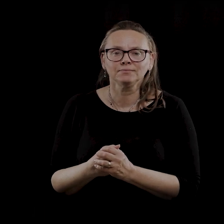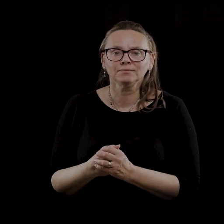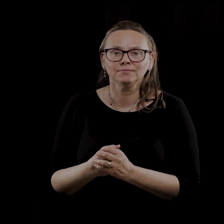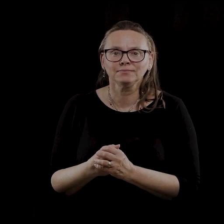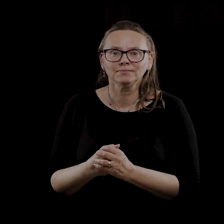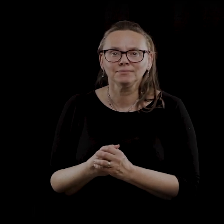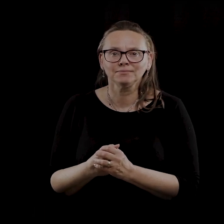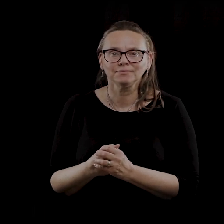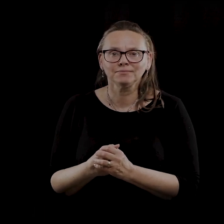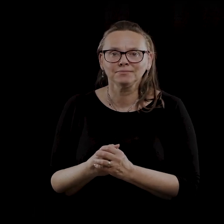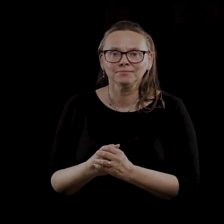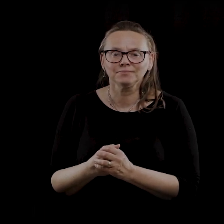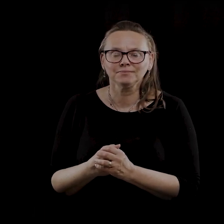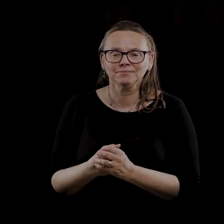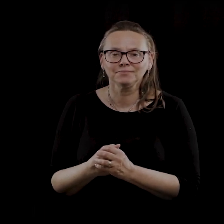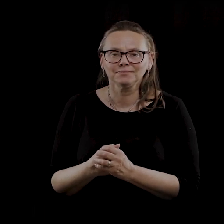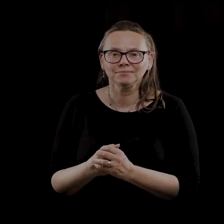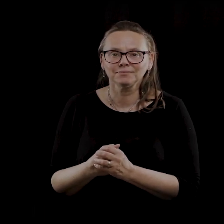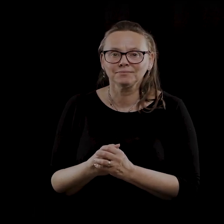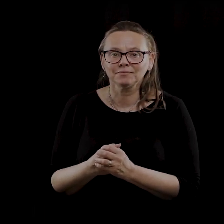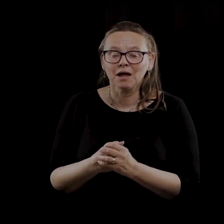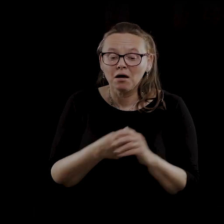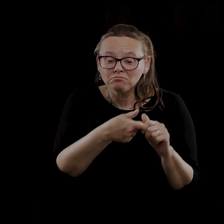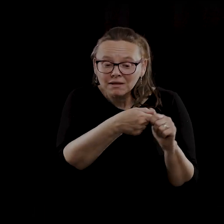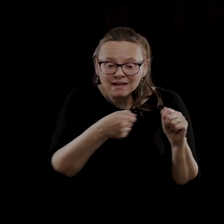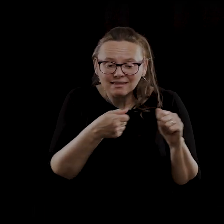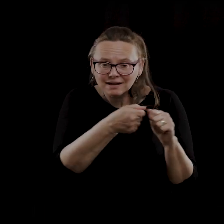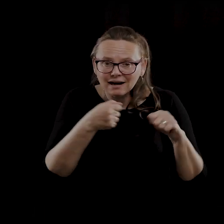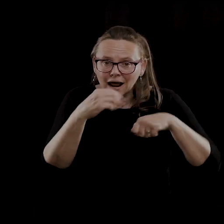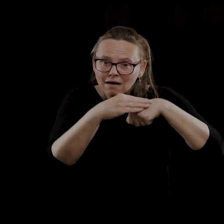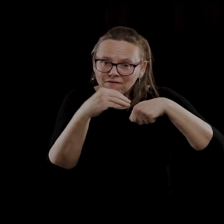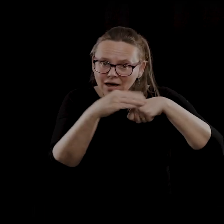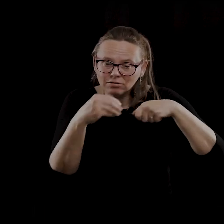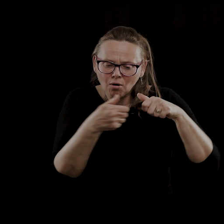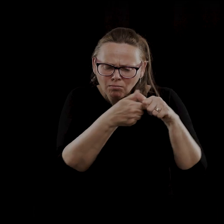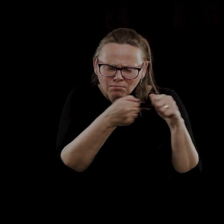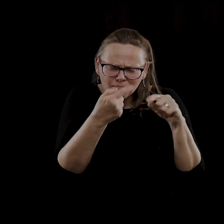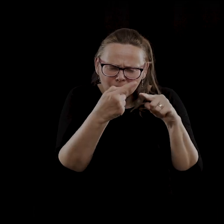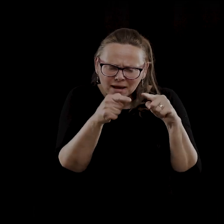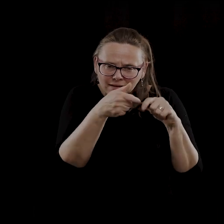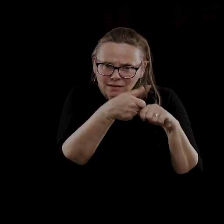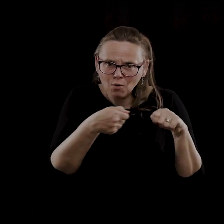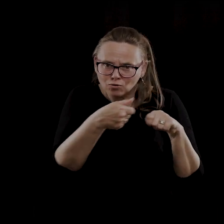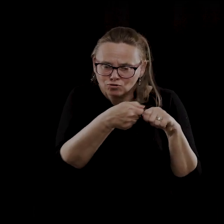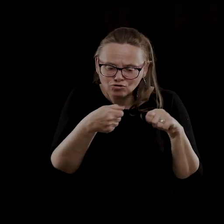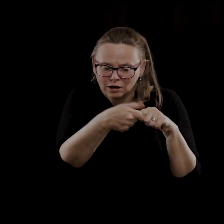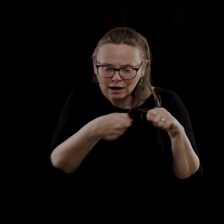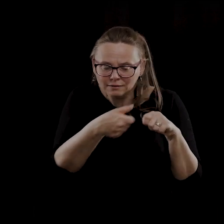Natrgala je vato na majhne koščke